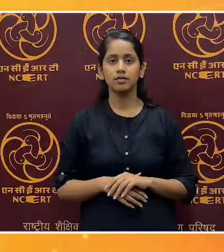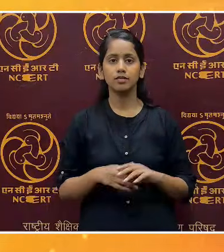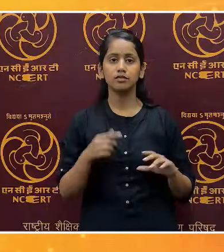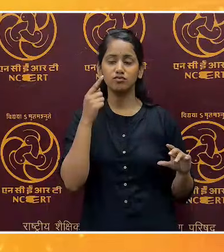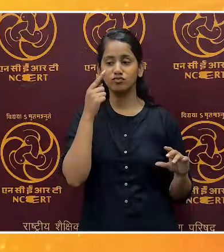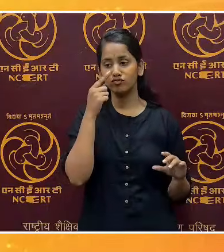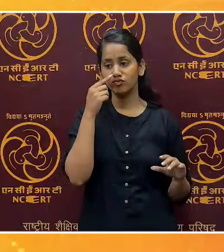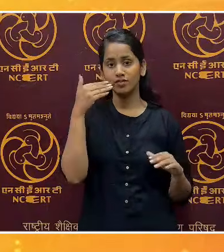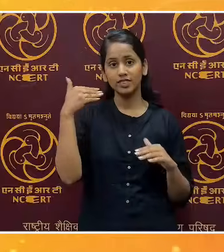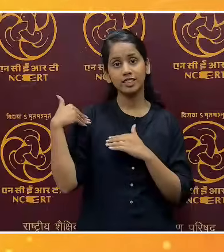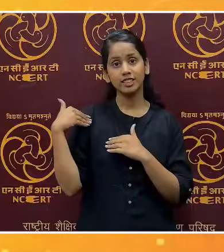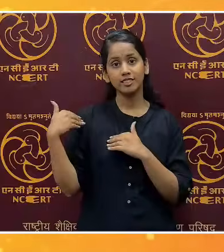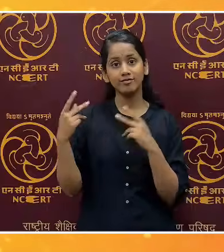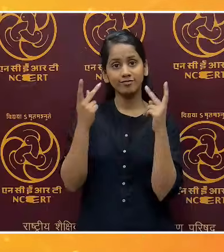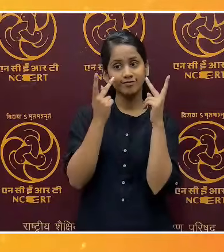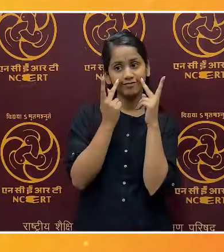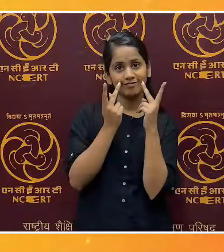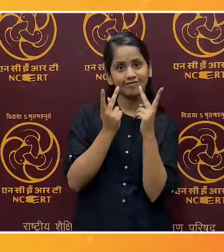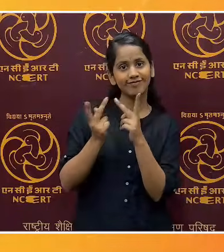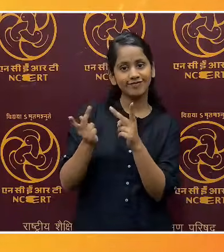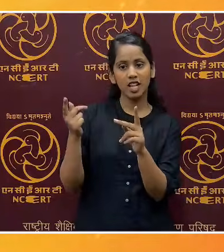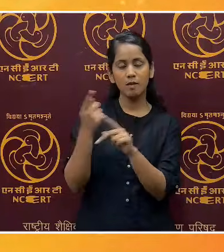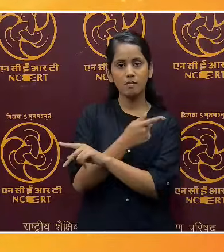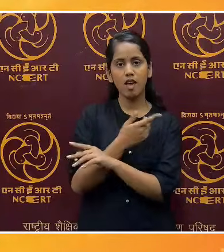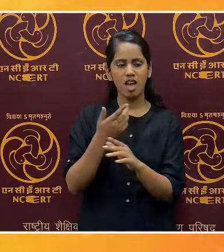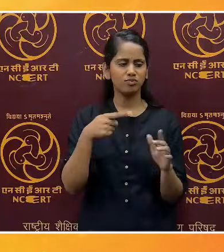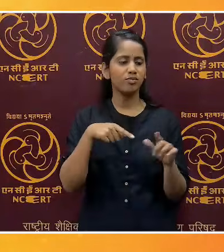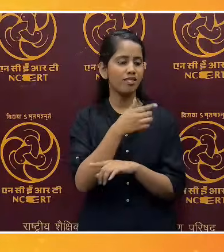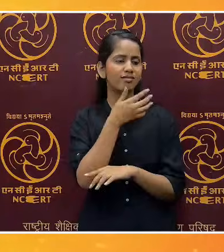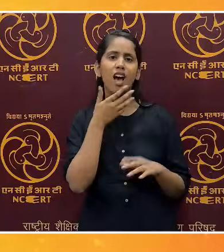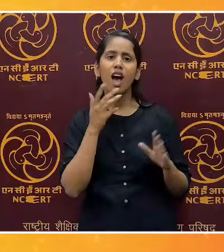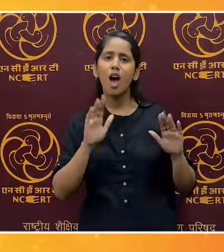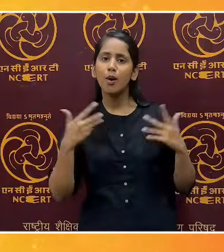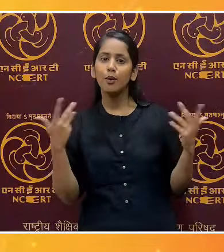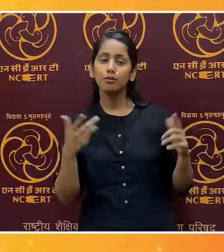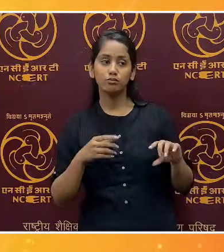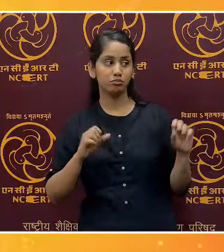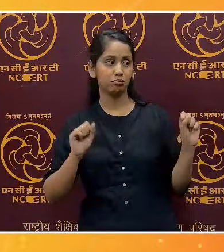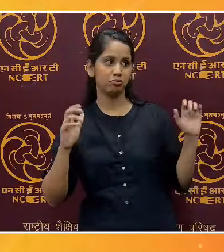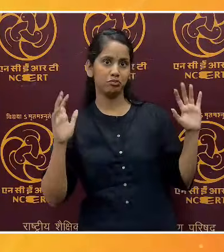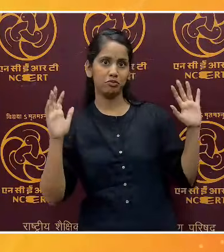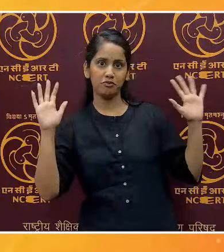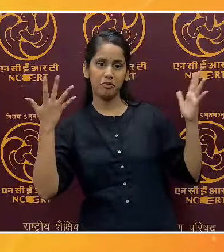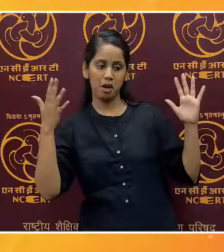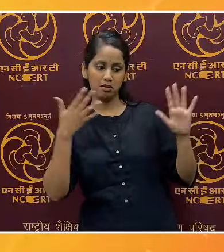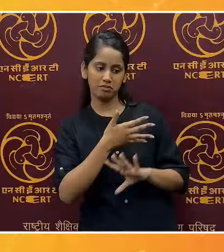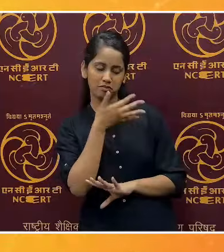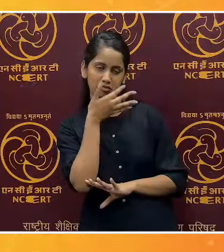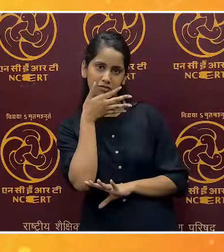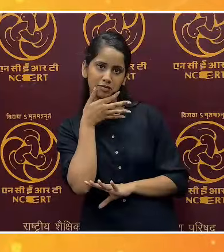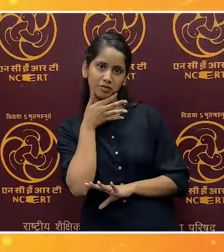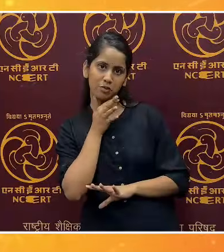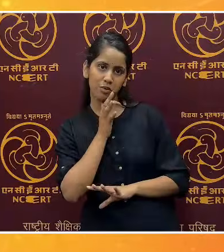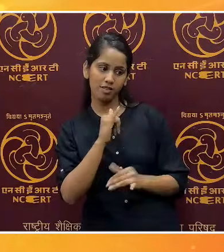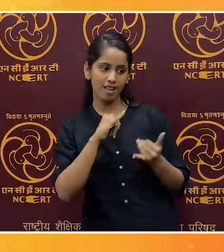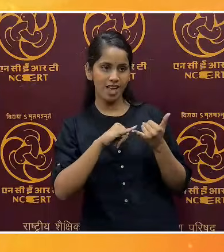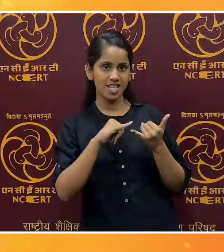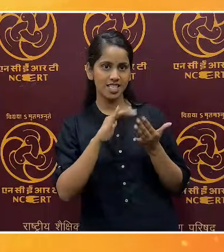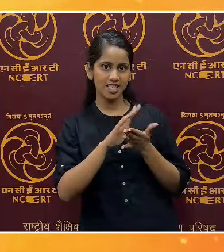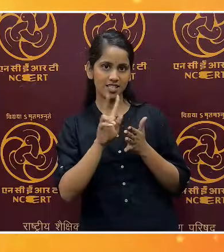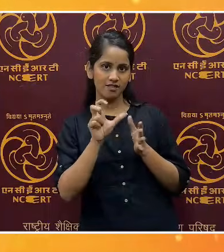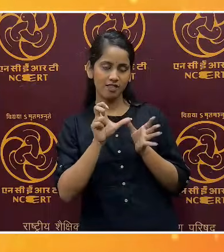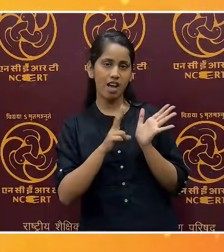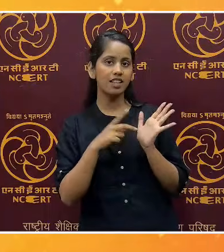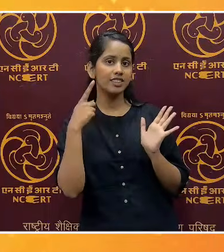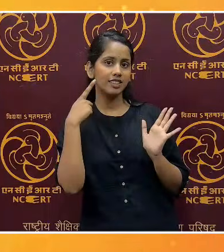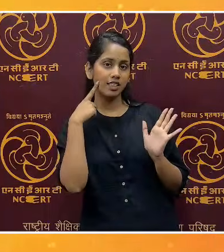दीदी देखो मेरा पेड़ कैसा लग रहा है। अरे वाह, ये तो बहुत सुंदर है शिवानी।